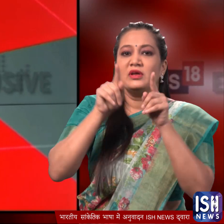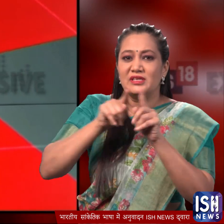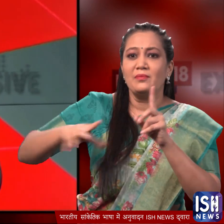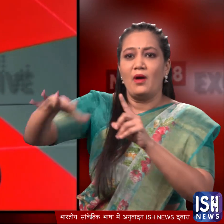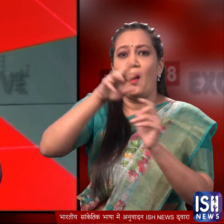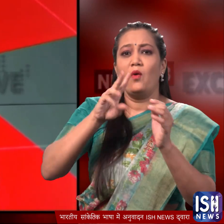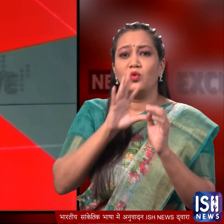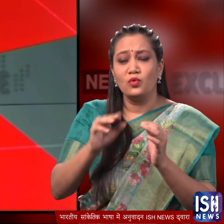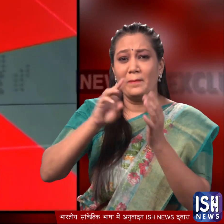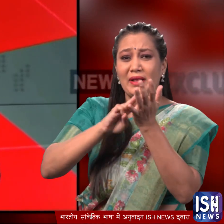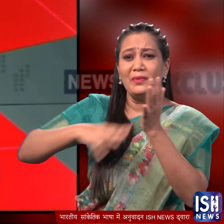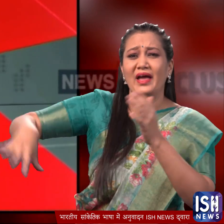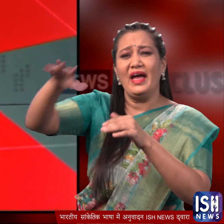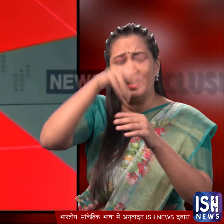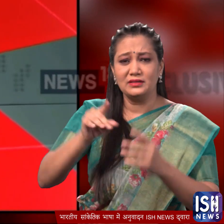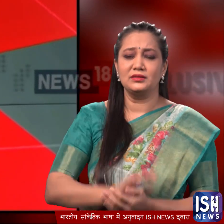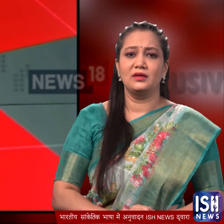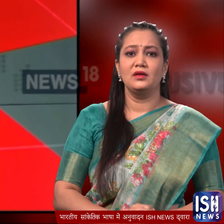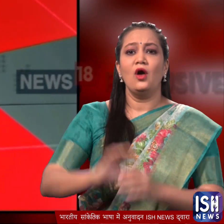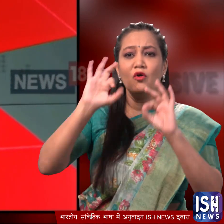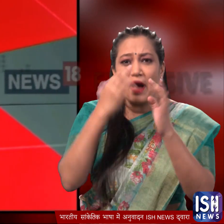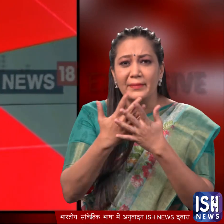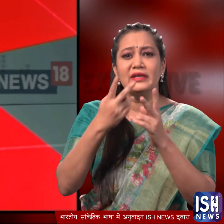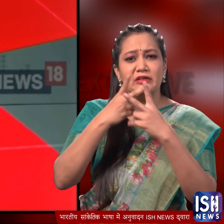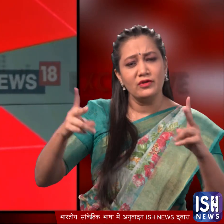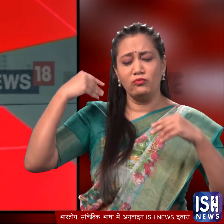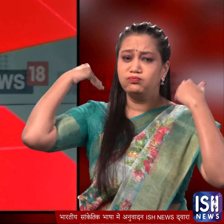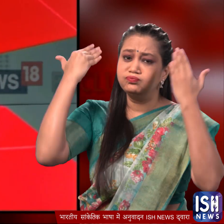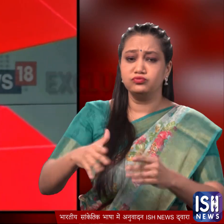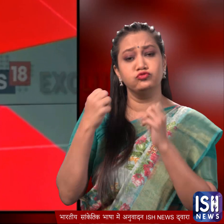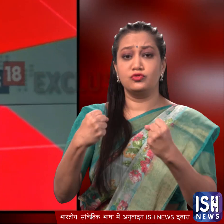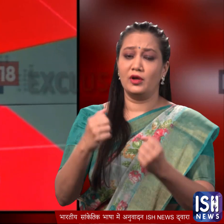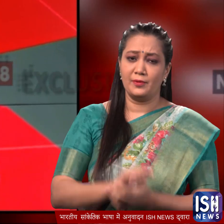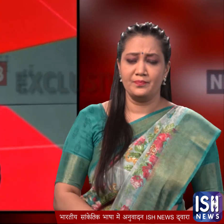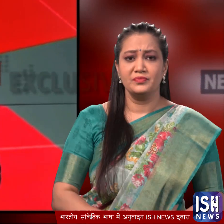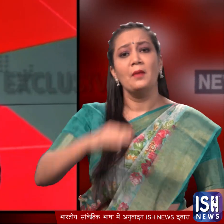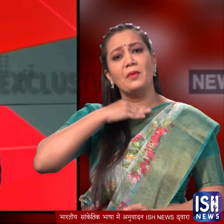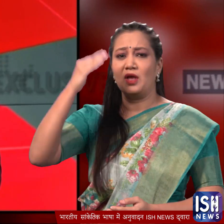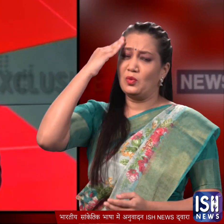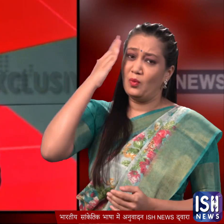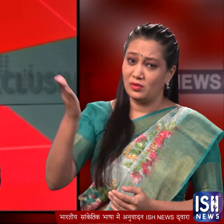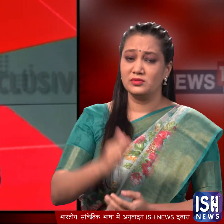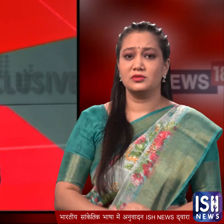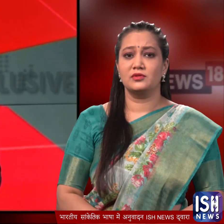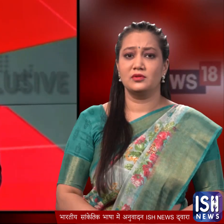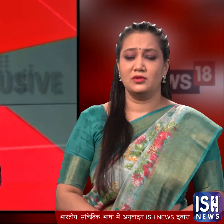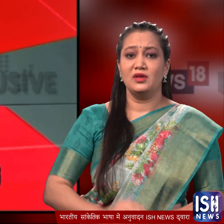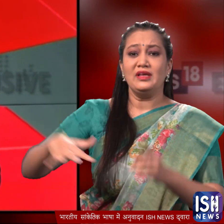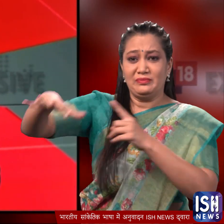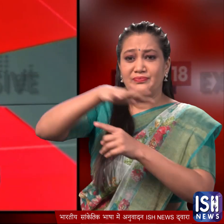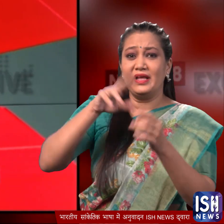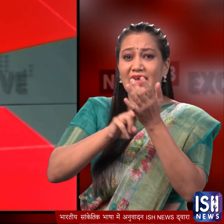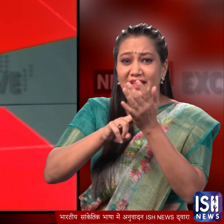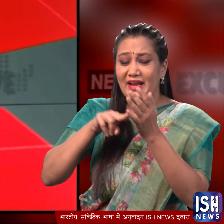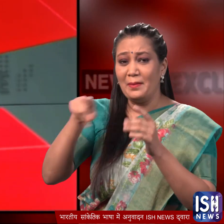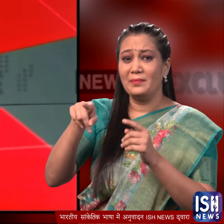पश्चिमी मेदिनीपुर इलाके में ही होना है। शुवेंदु अधिकारी और उनके परिवार का इस इलाके में बड़ा जनाधार है, ये बात ममता बनर्जी भी मान चुकी हैं। इसी